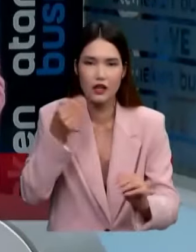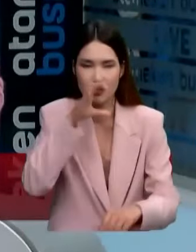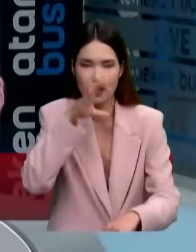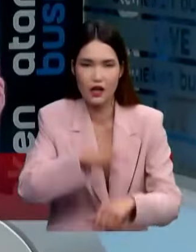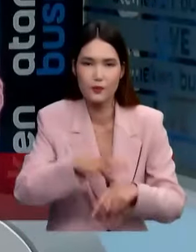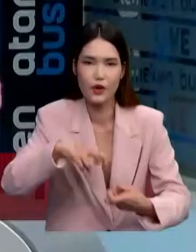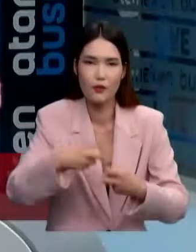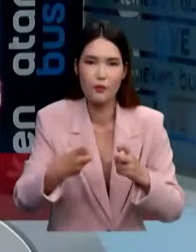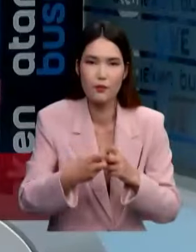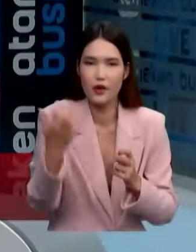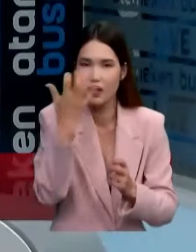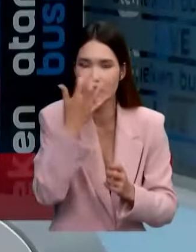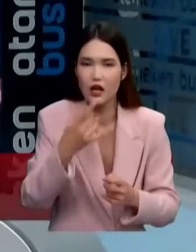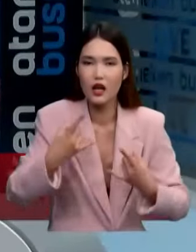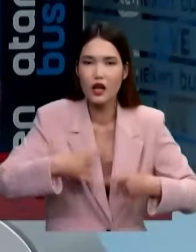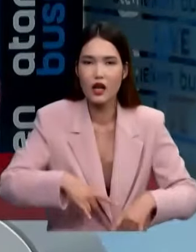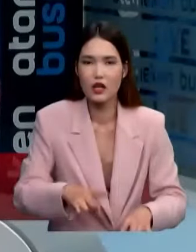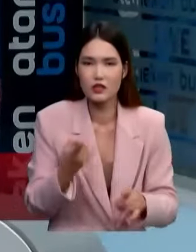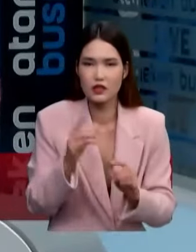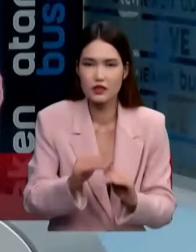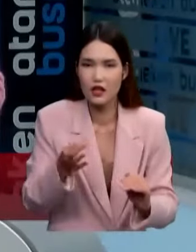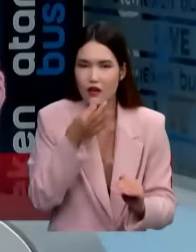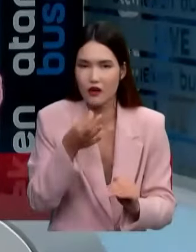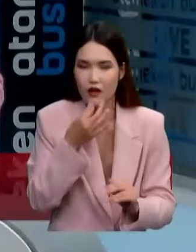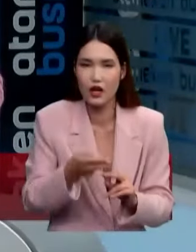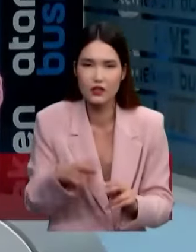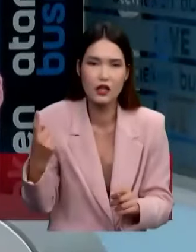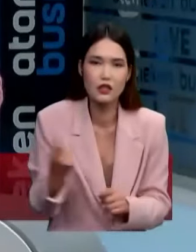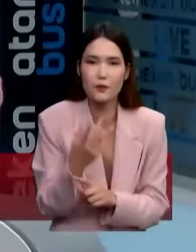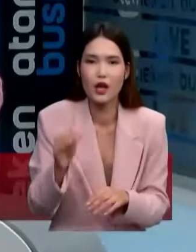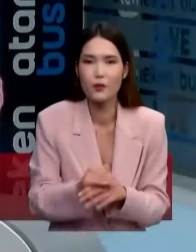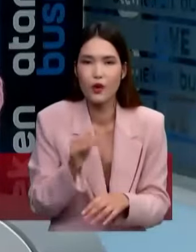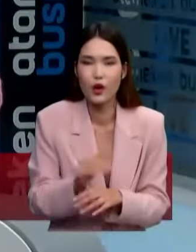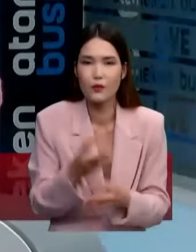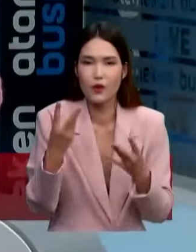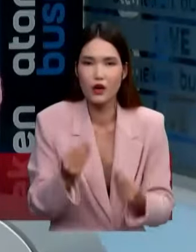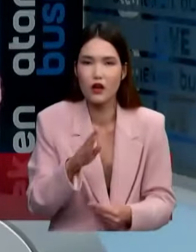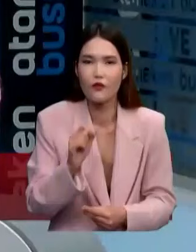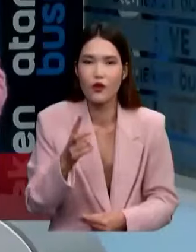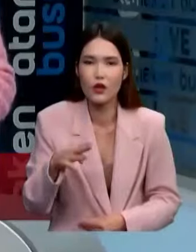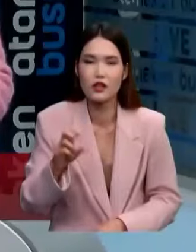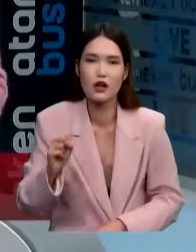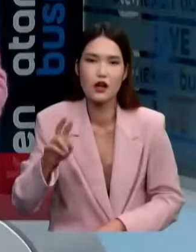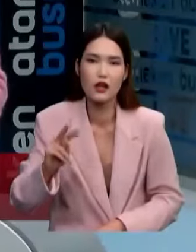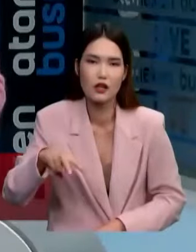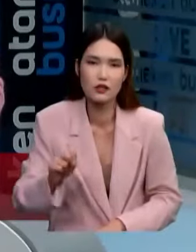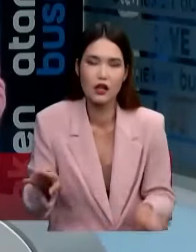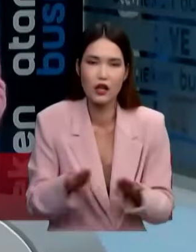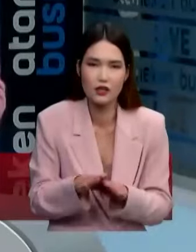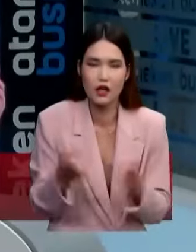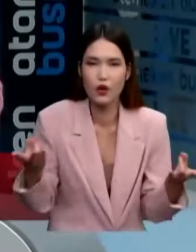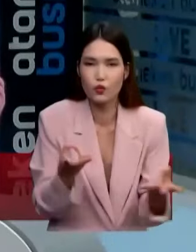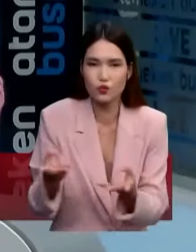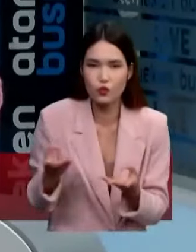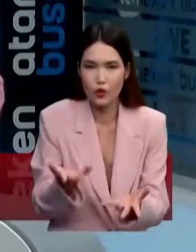обнаружение проблем со зрением у недоношенных новорожденных детей. Это не первая благотворительная акция фонда «Айала». Такое